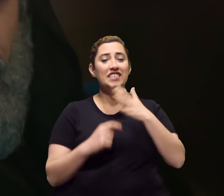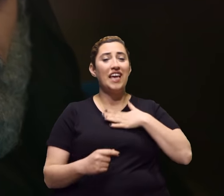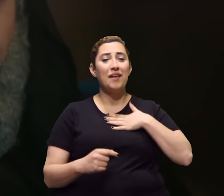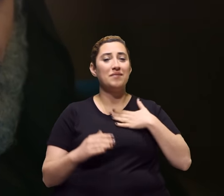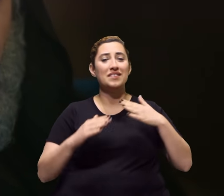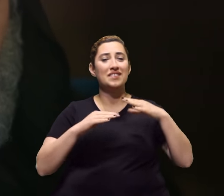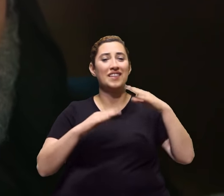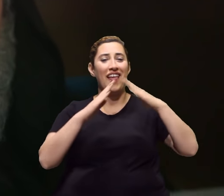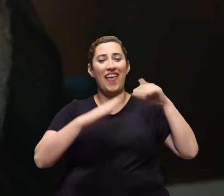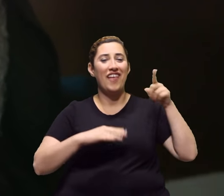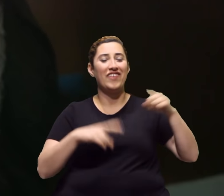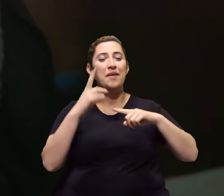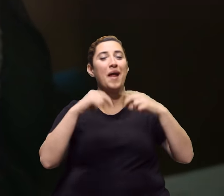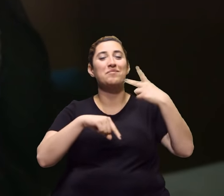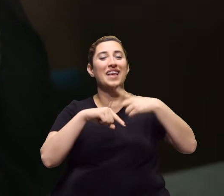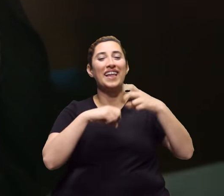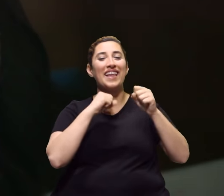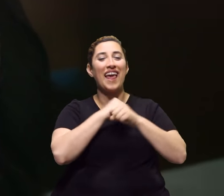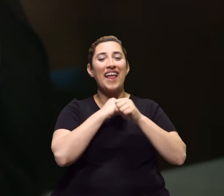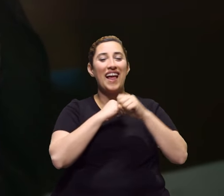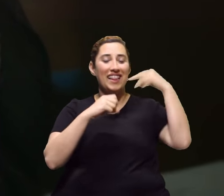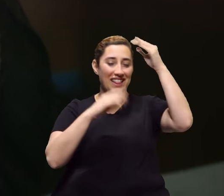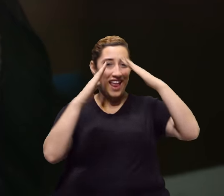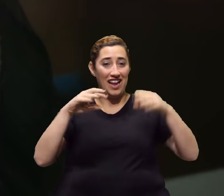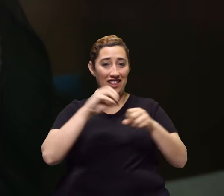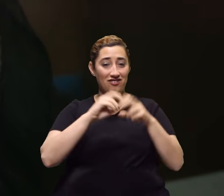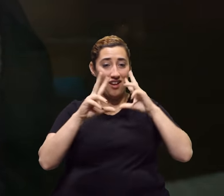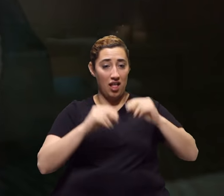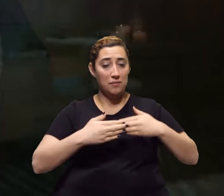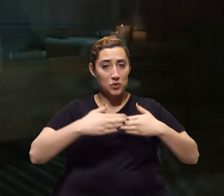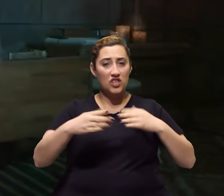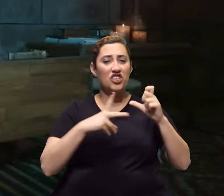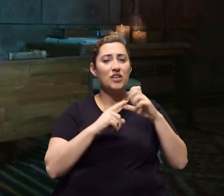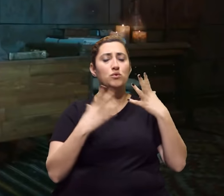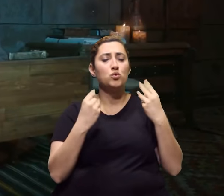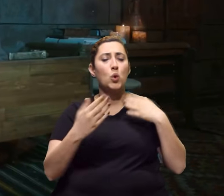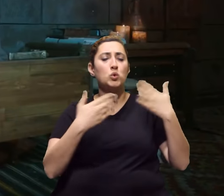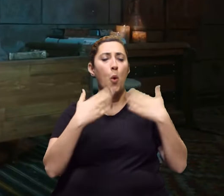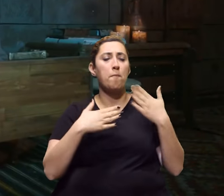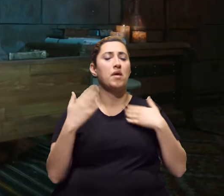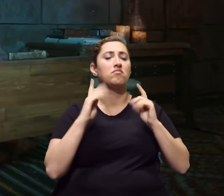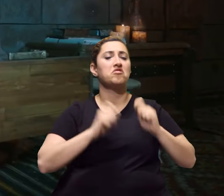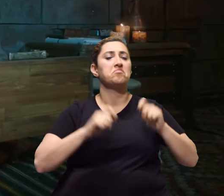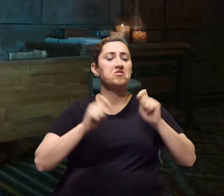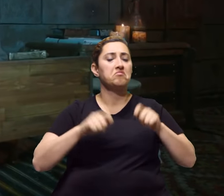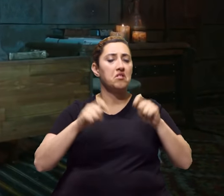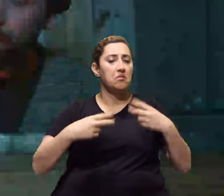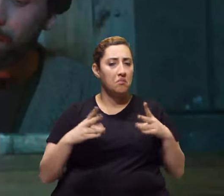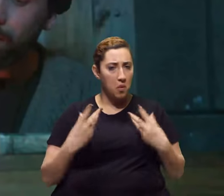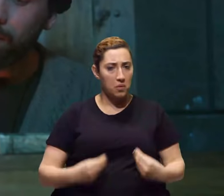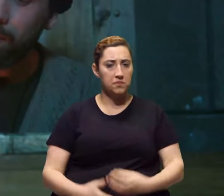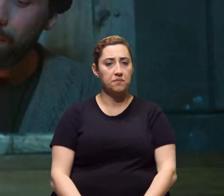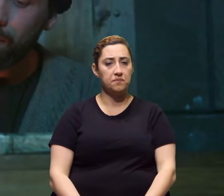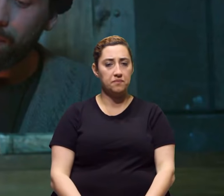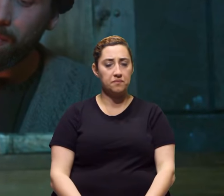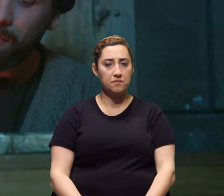Şeyhimizin ocağı İbrahim Zahidi Geylani dergahında kaldığımız sürece şeyhimiz pek çok sohbetler ediverdi. Adem rahle